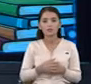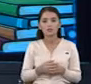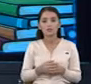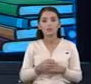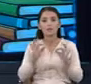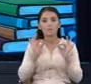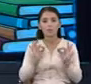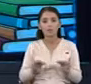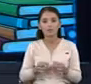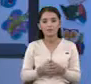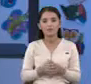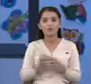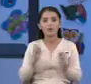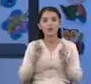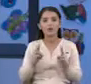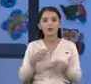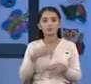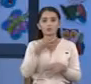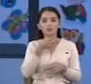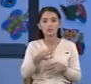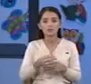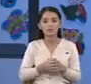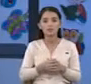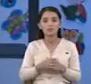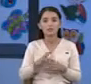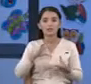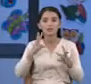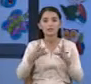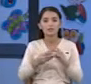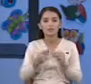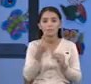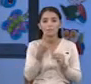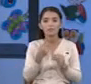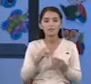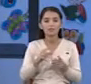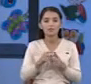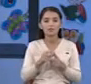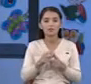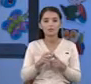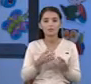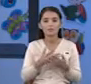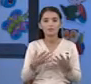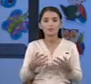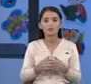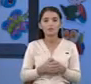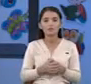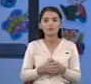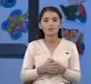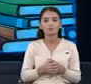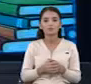карандаш. Правильно. А как мы можем сказать их всех вместе собрав?